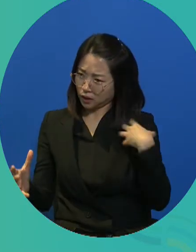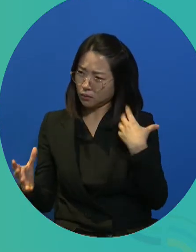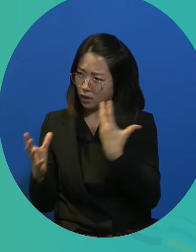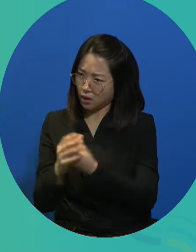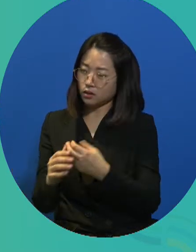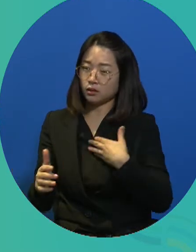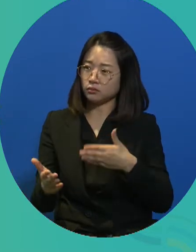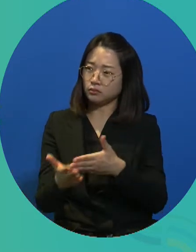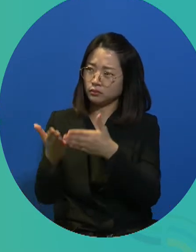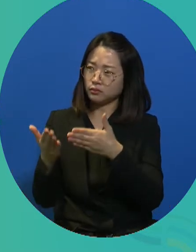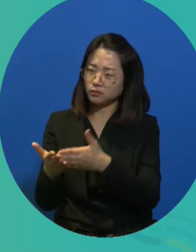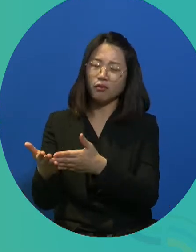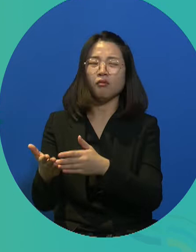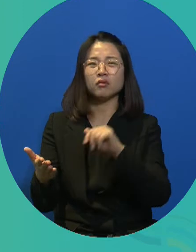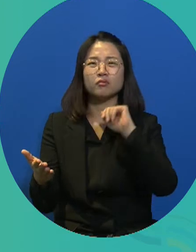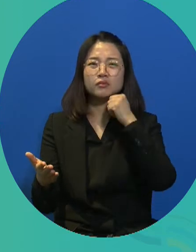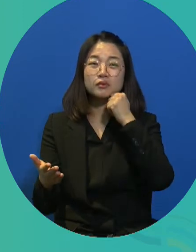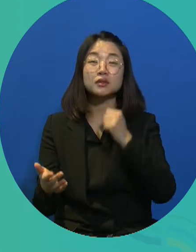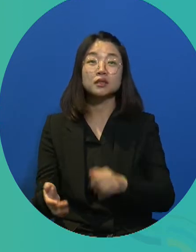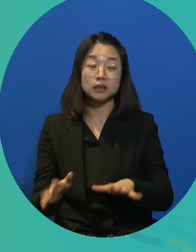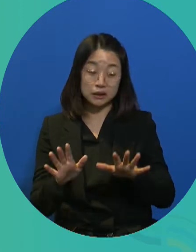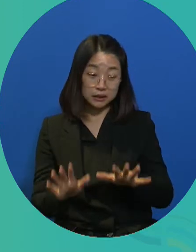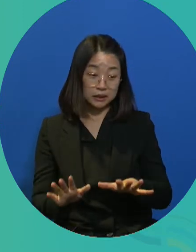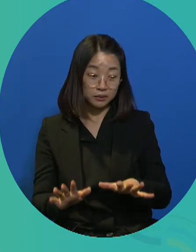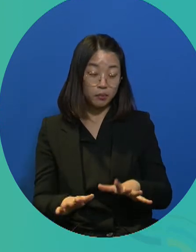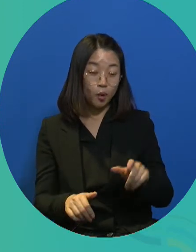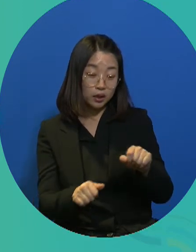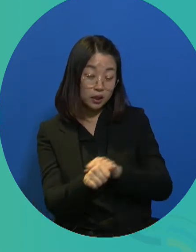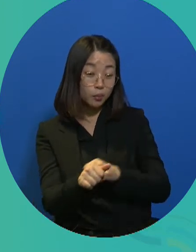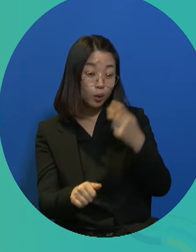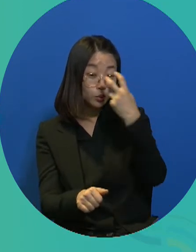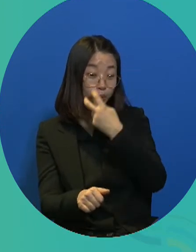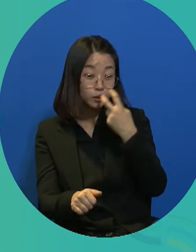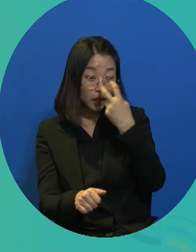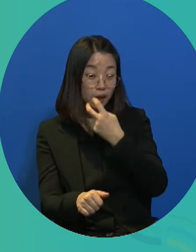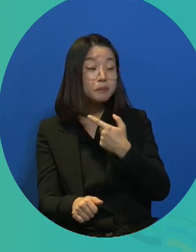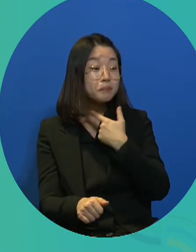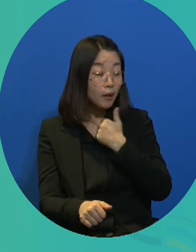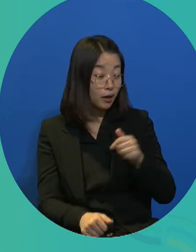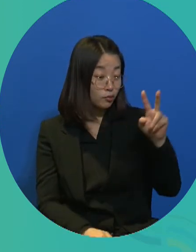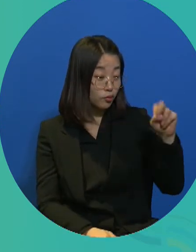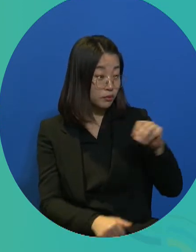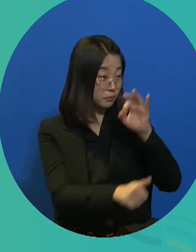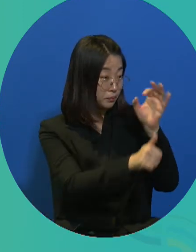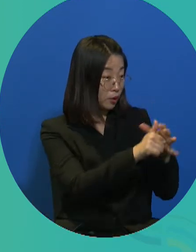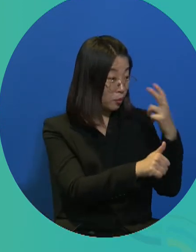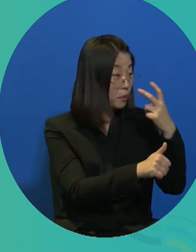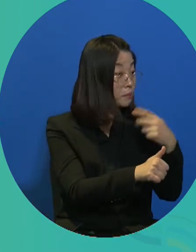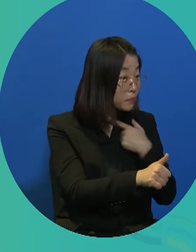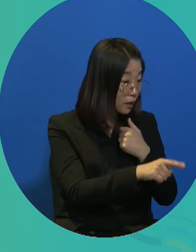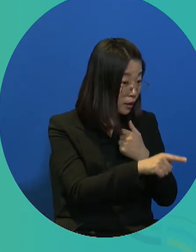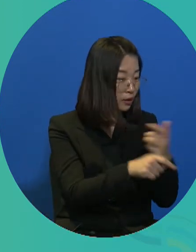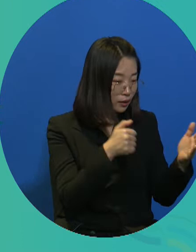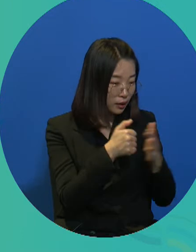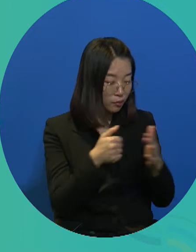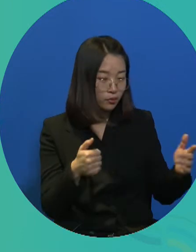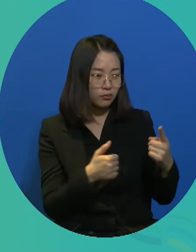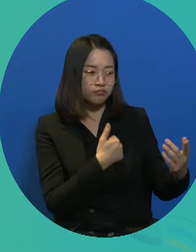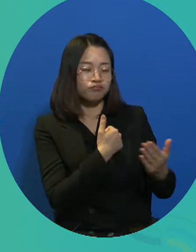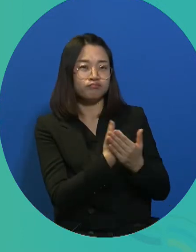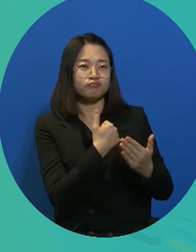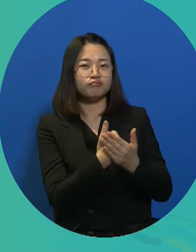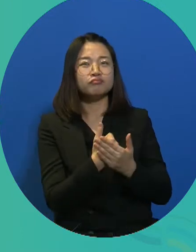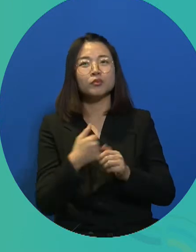주장하는 것이 쉽지가 않았습니다. 하지만 그래도 이런 특별조사 보고서가 있었기 때문에 디펙 차원에 있어서는 정말 많이 힘이